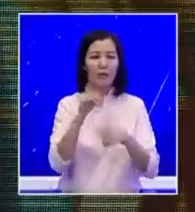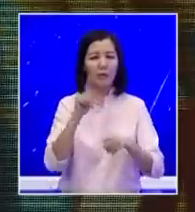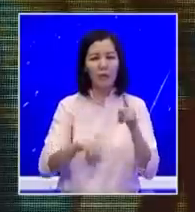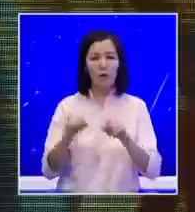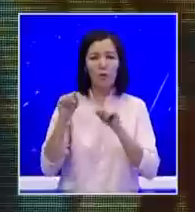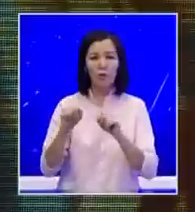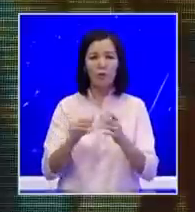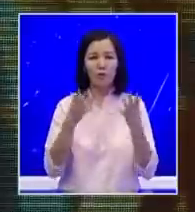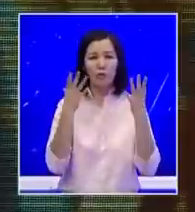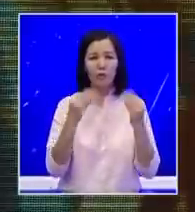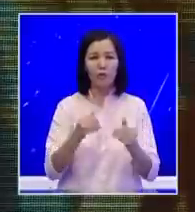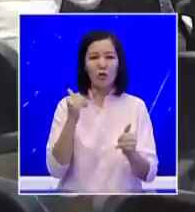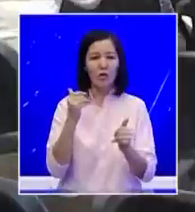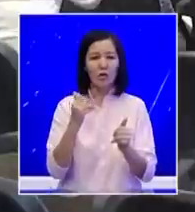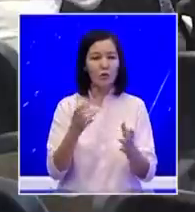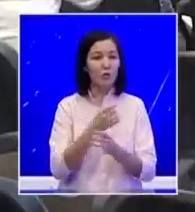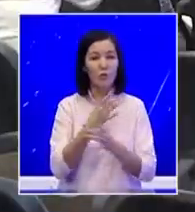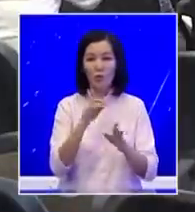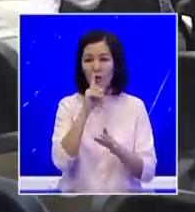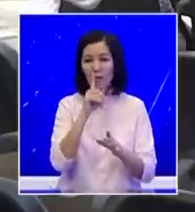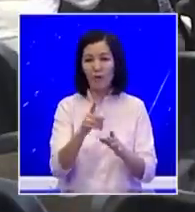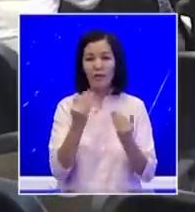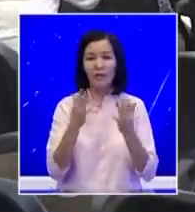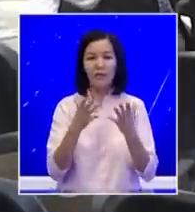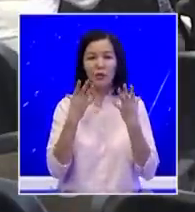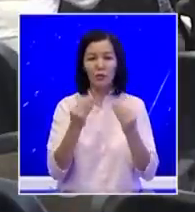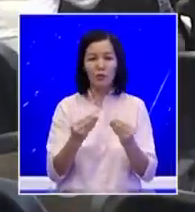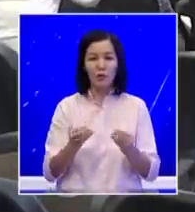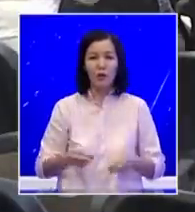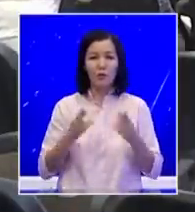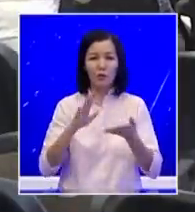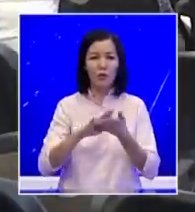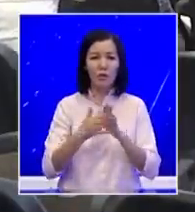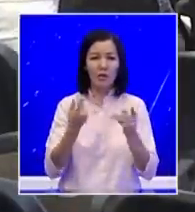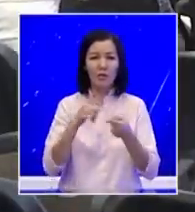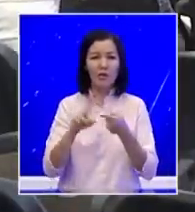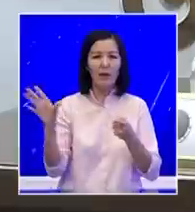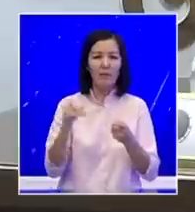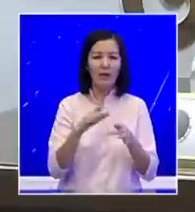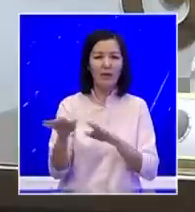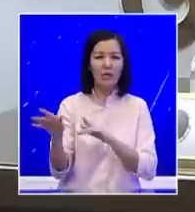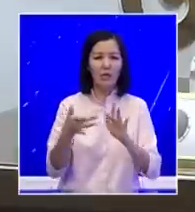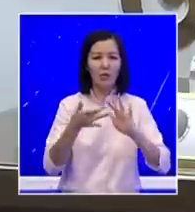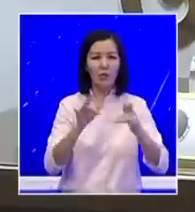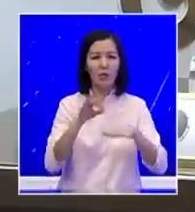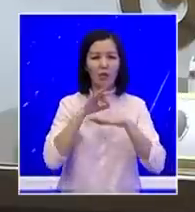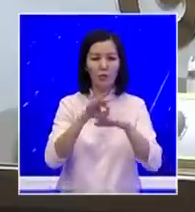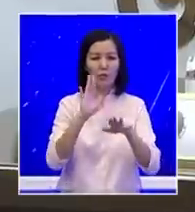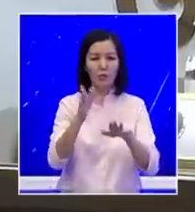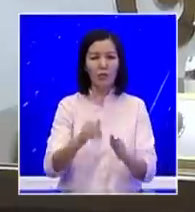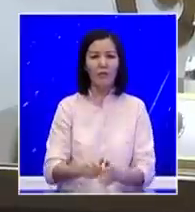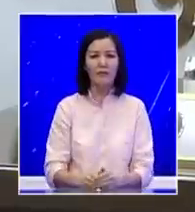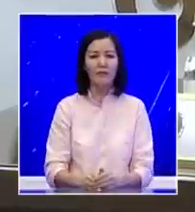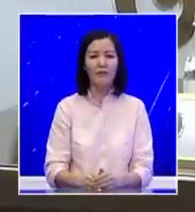және отан қорғаушылар күні жылдағыдай тойланбайды. Қазіргі төтенше жағдайға байланысты барлық іс-шара тек онлайн түрде